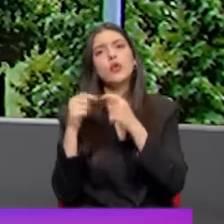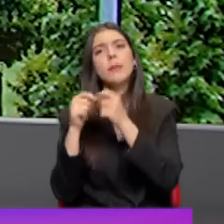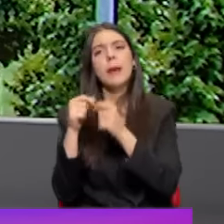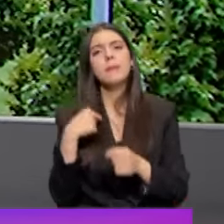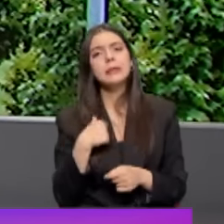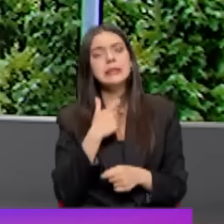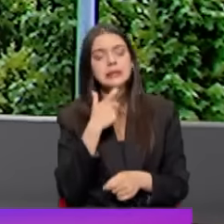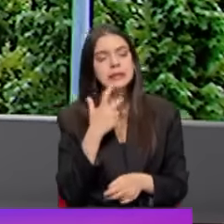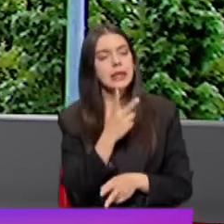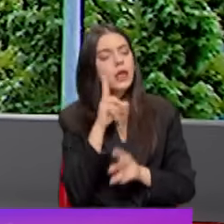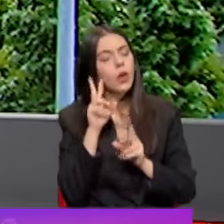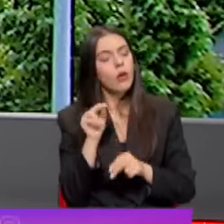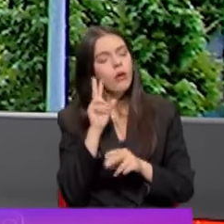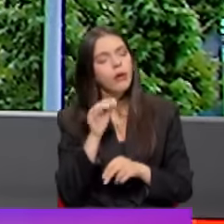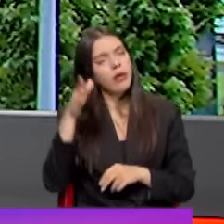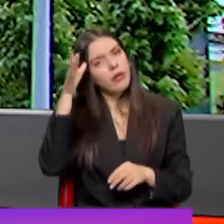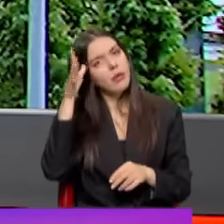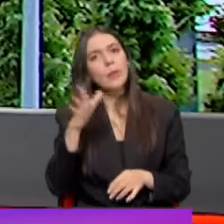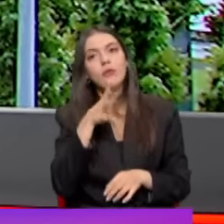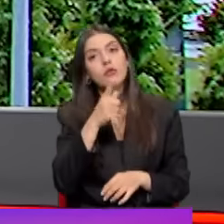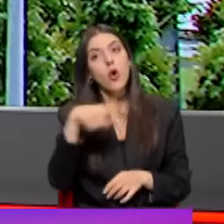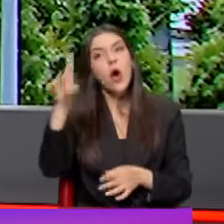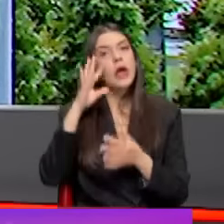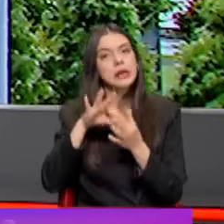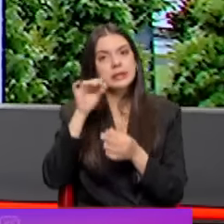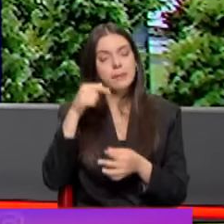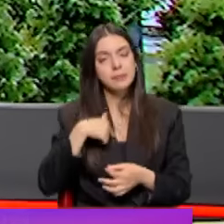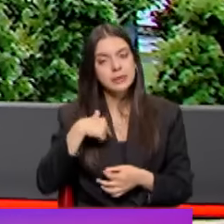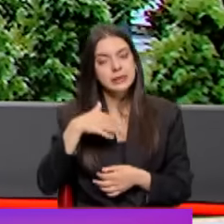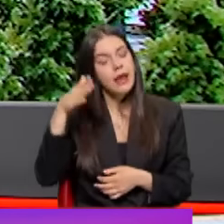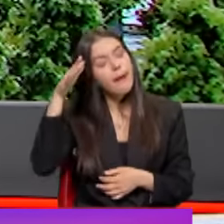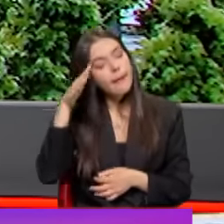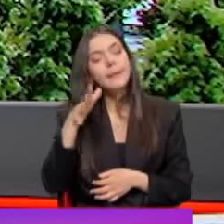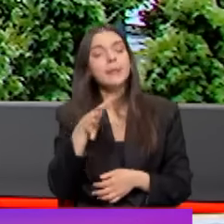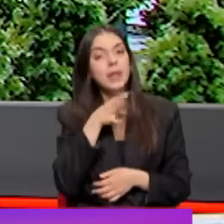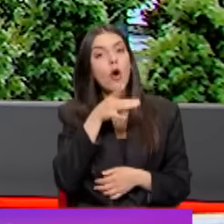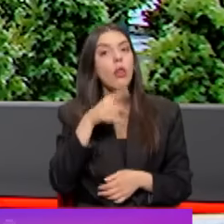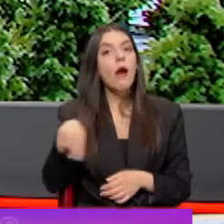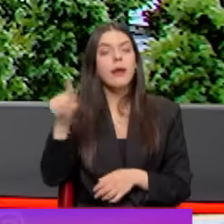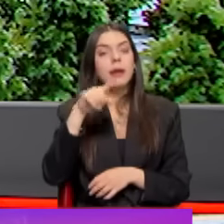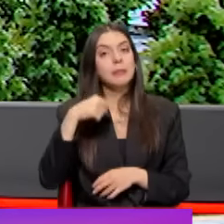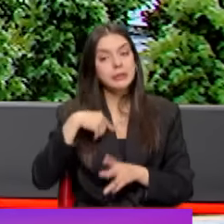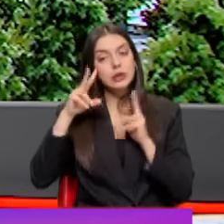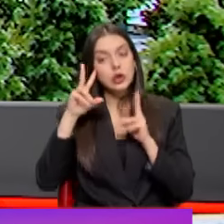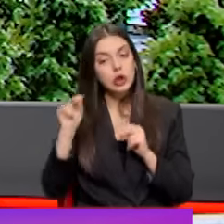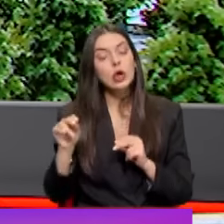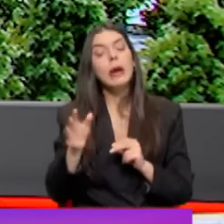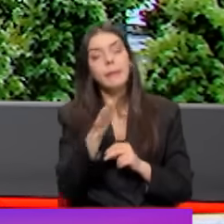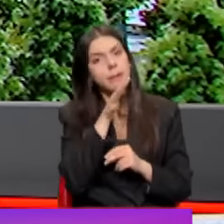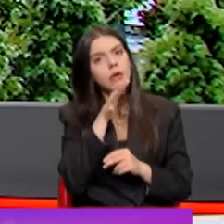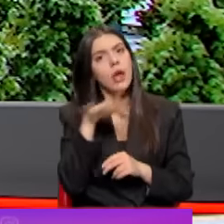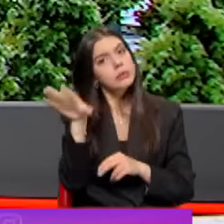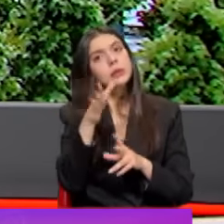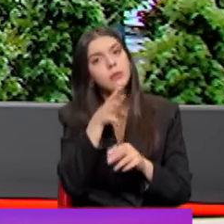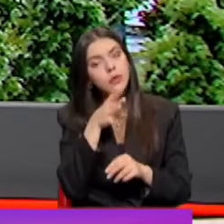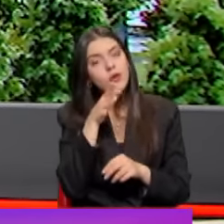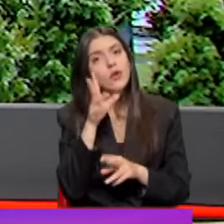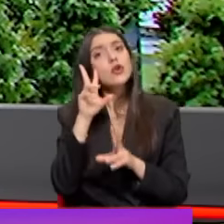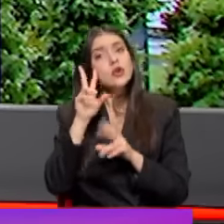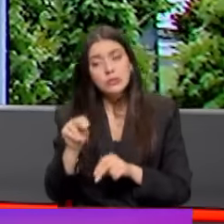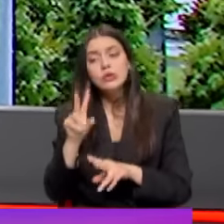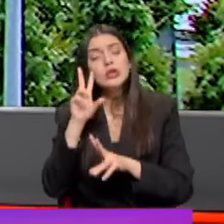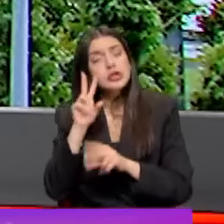uyutuldu umuzu biliyoruz Onlar bizi uyuttuk biliyorlar uyutuldu bildiğimizi biliyorlar uyutuldu